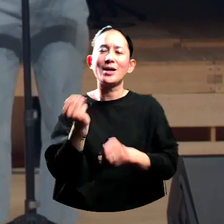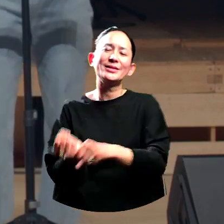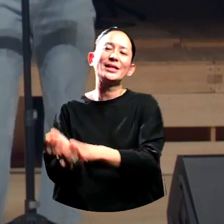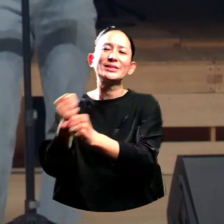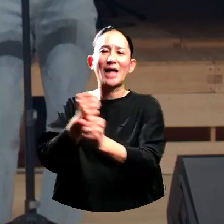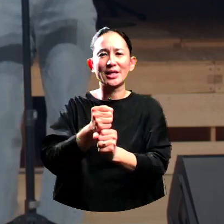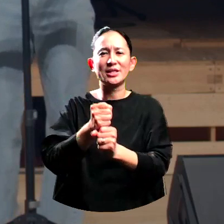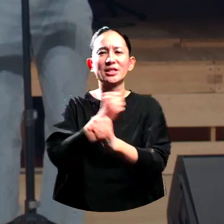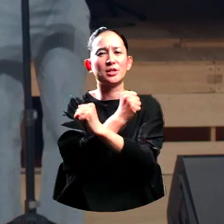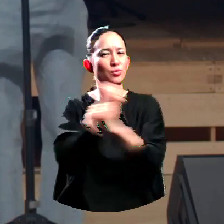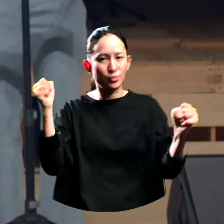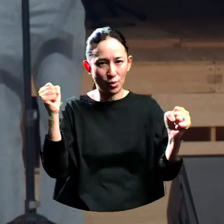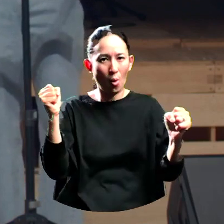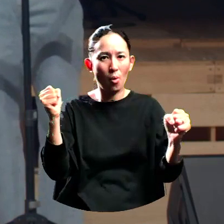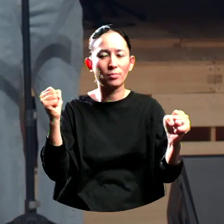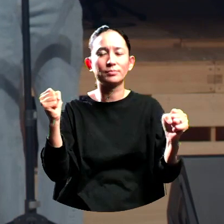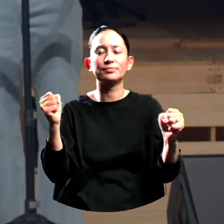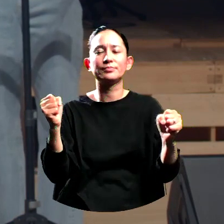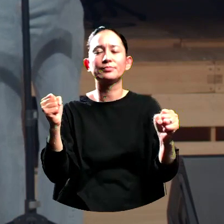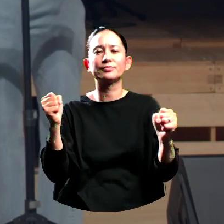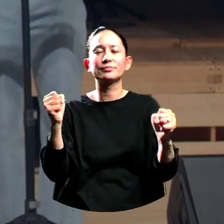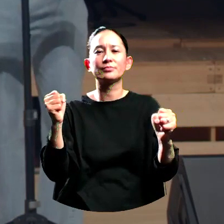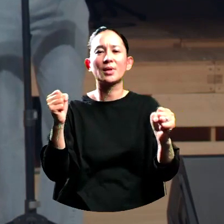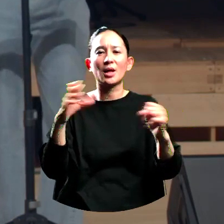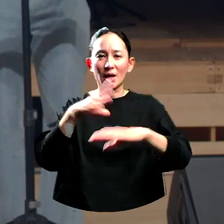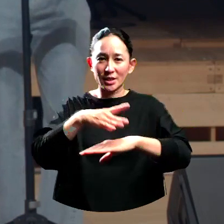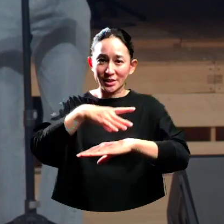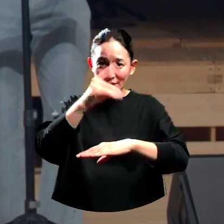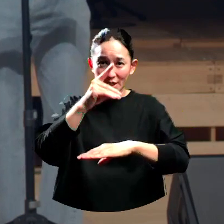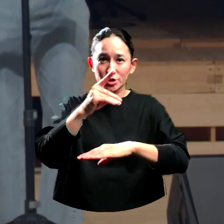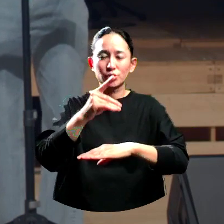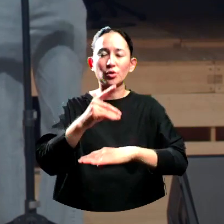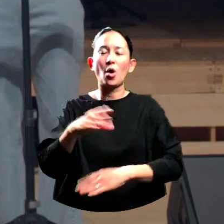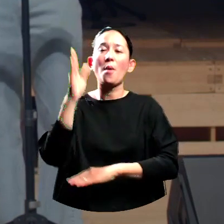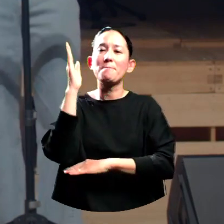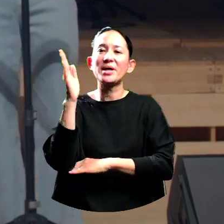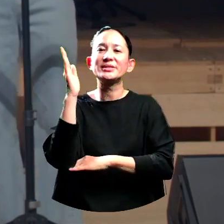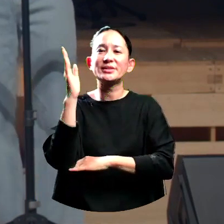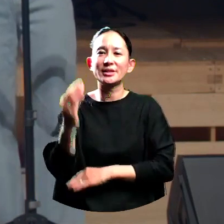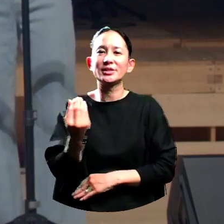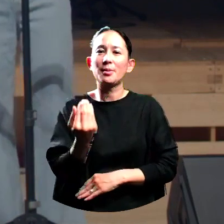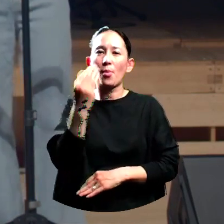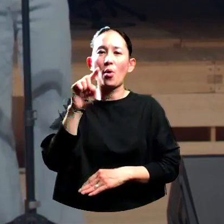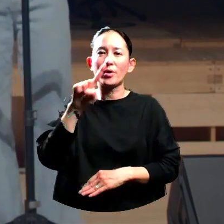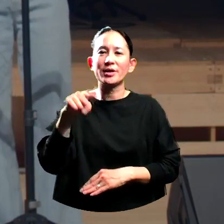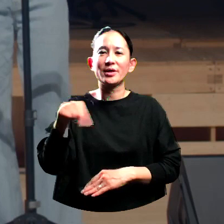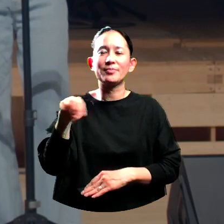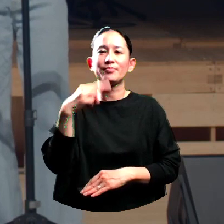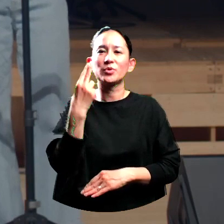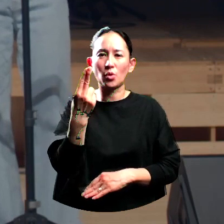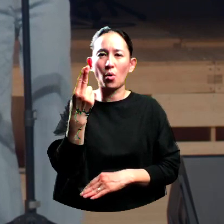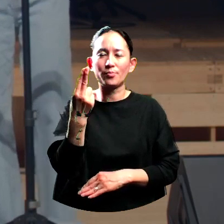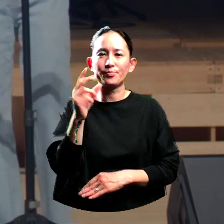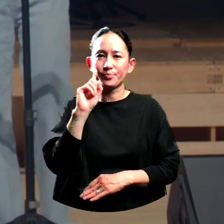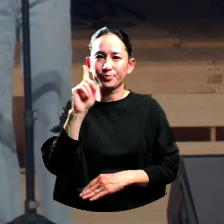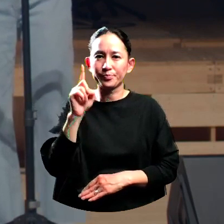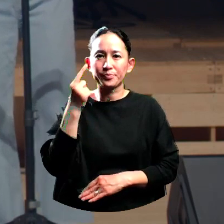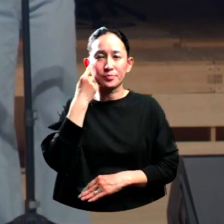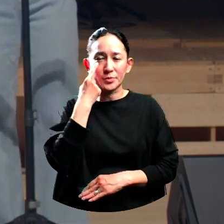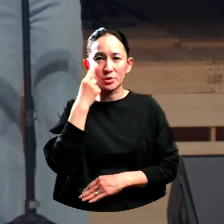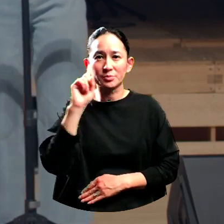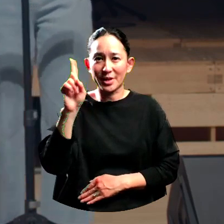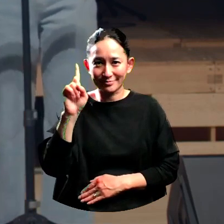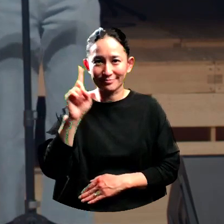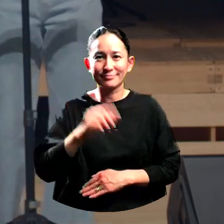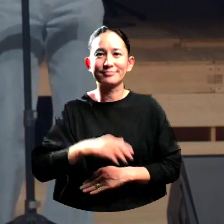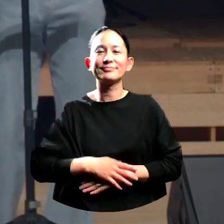ね。 That's unrecoverable. さあ今日最初のメッセージポイントです。ノートに書き込んでください。 This is the first point for today's message. Please write it down on